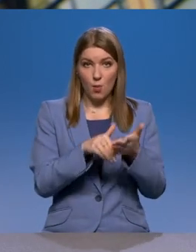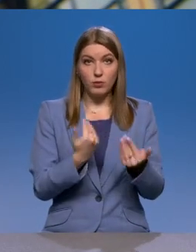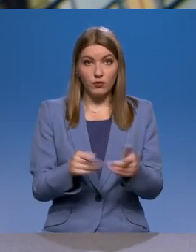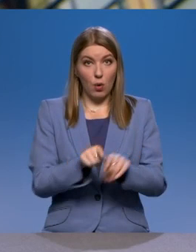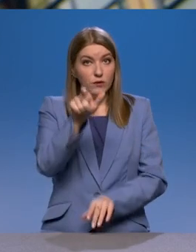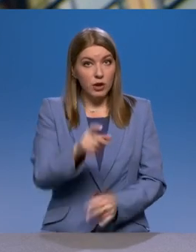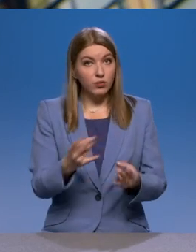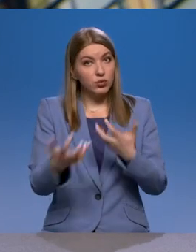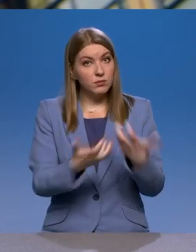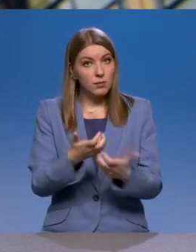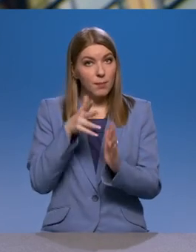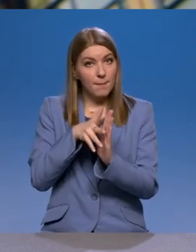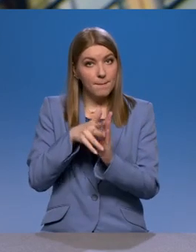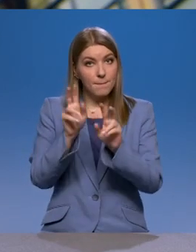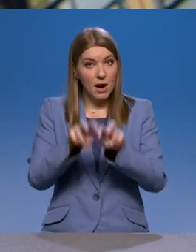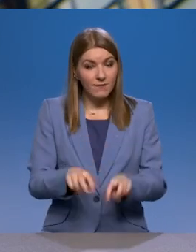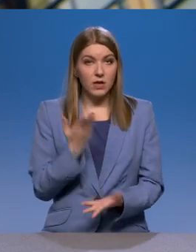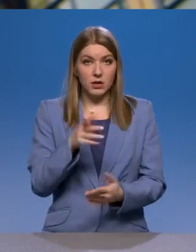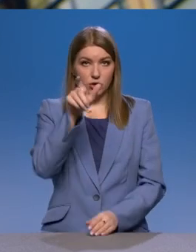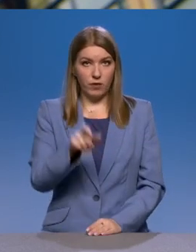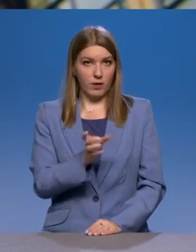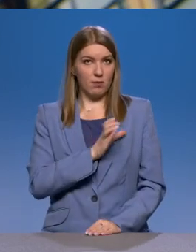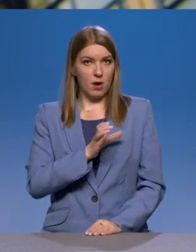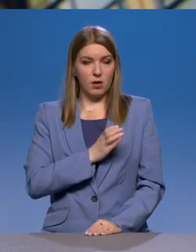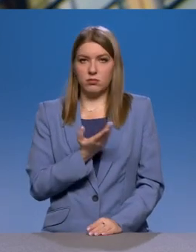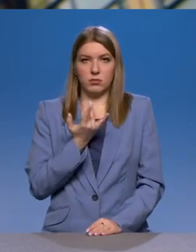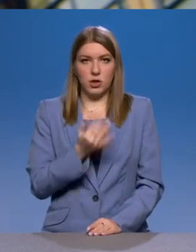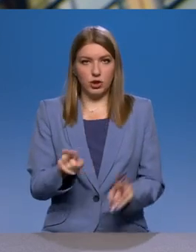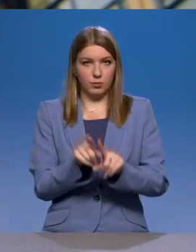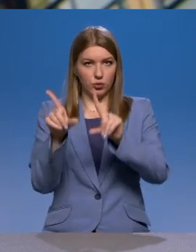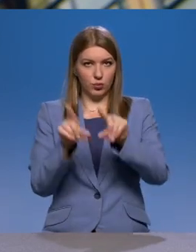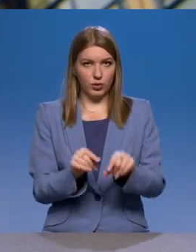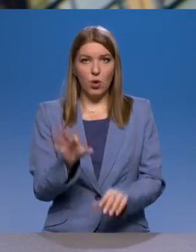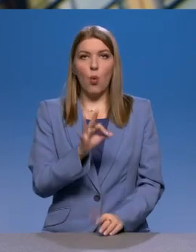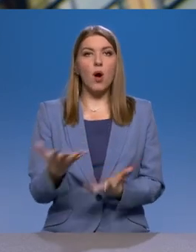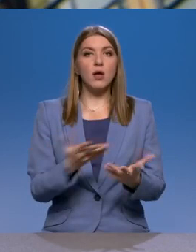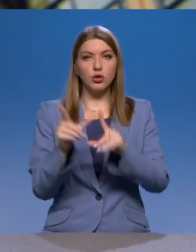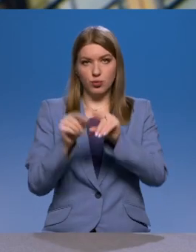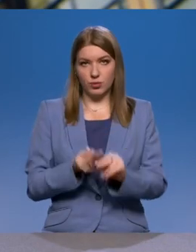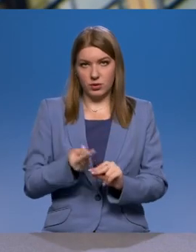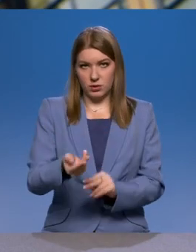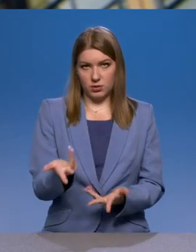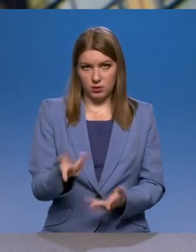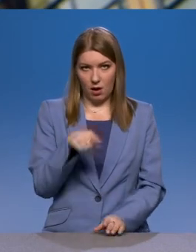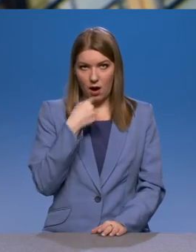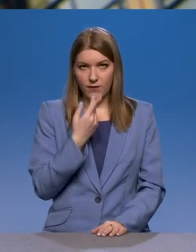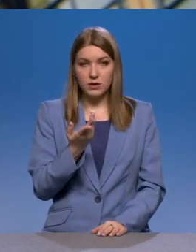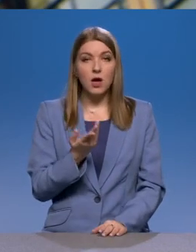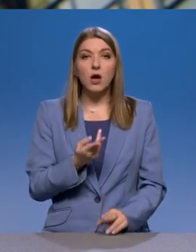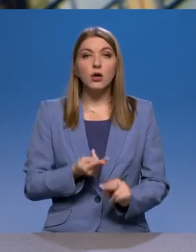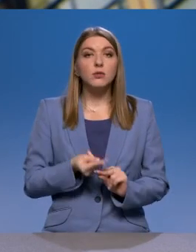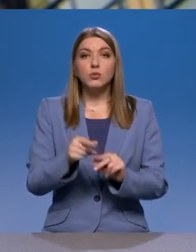ситуации понятно, что если человек богат, то как можно ему оплачивать? Так о каких субсидиях идет речь? Они идут... У нас для кого